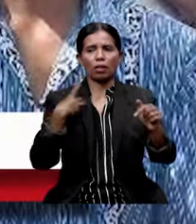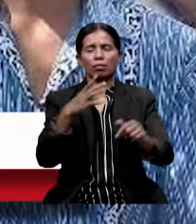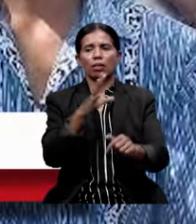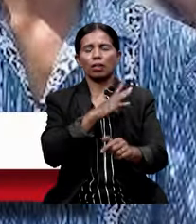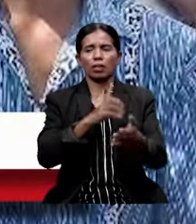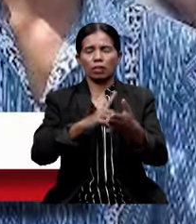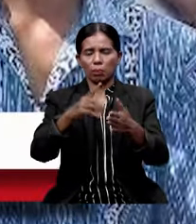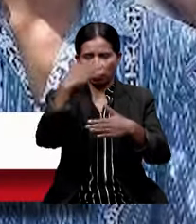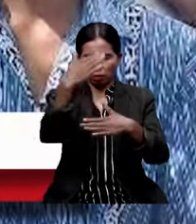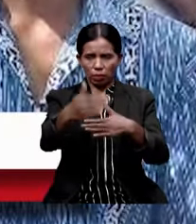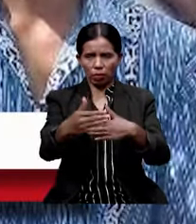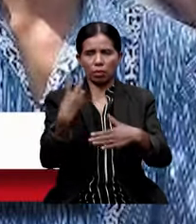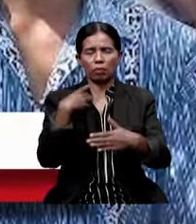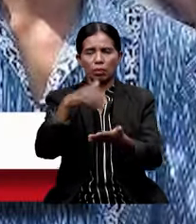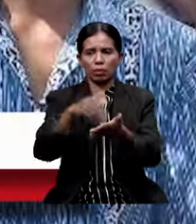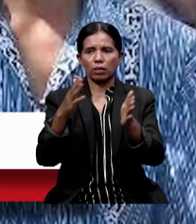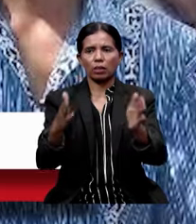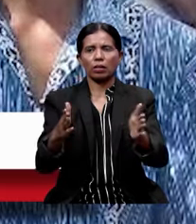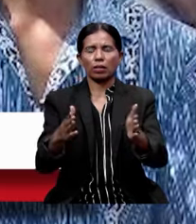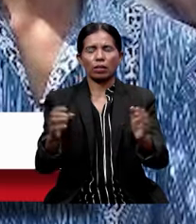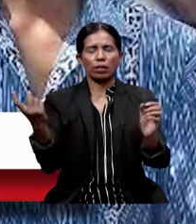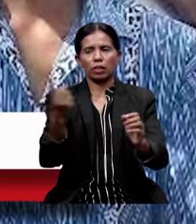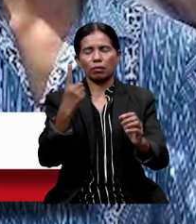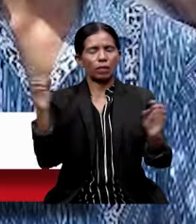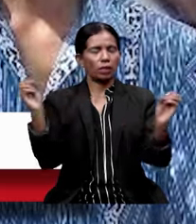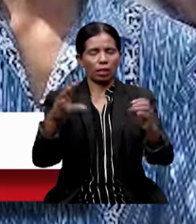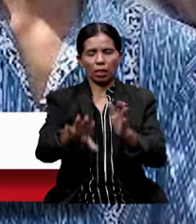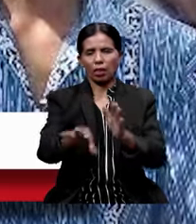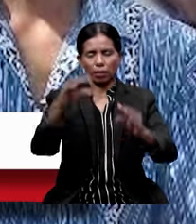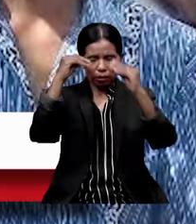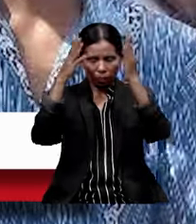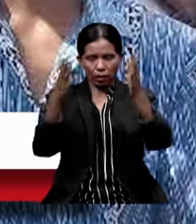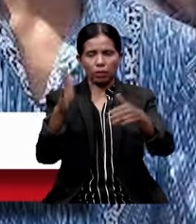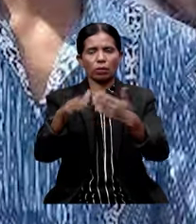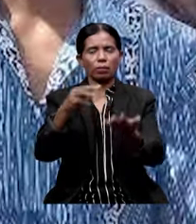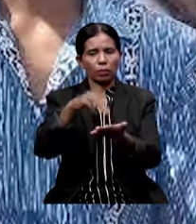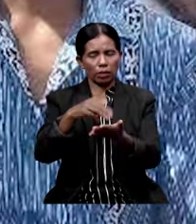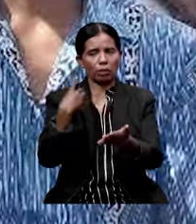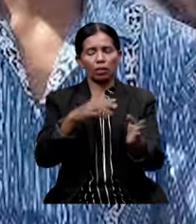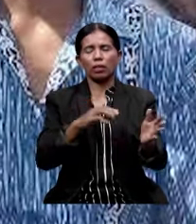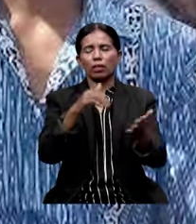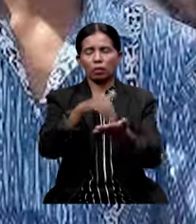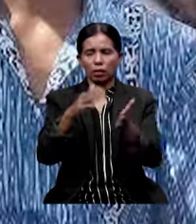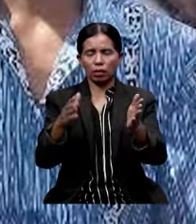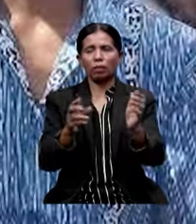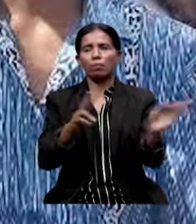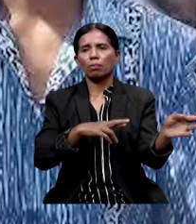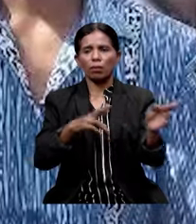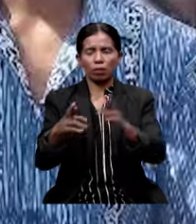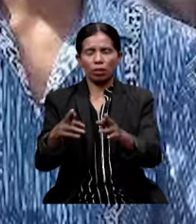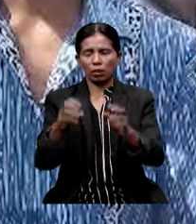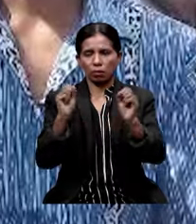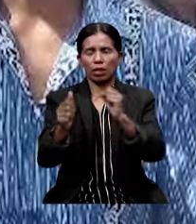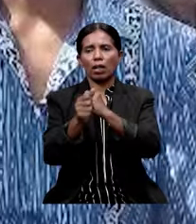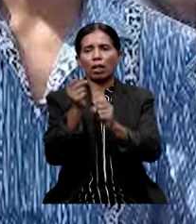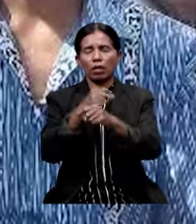semana oi maka ami estudantes kizero kama na la pati na la hetan profesores kara matera ami estudante pronto ala asam ato ida toto bel bukane solusang. Sa